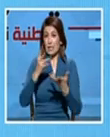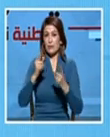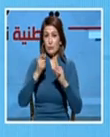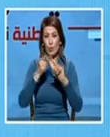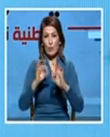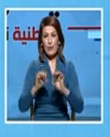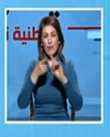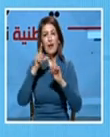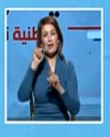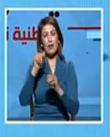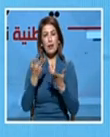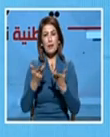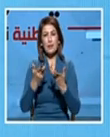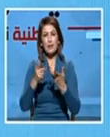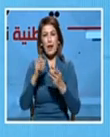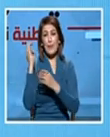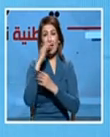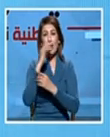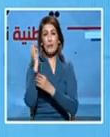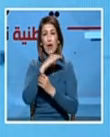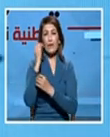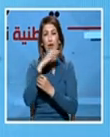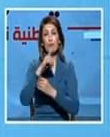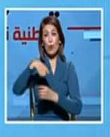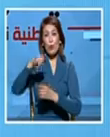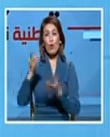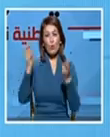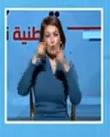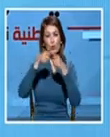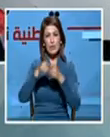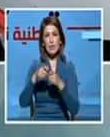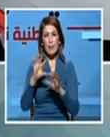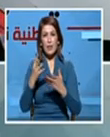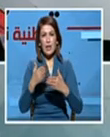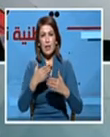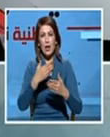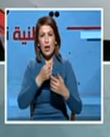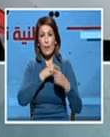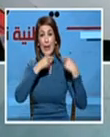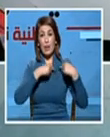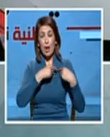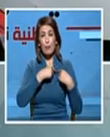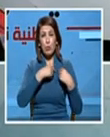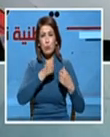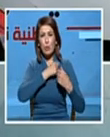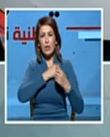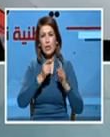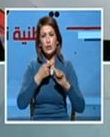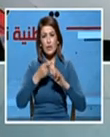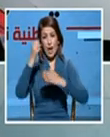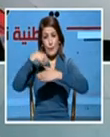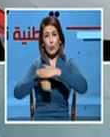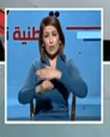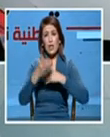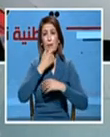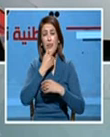كان المزمنين، فما الحاجات الاستعجاليه زاد يلزمكم تعملوها، الحالات الاستعجاليه جلطه القلب وجلطه المخ كل الاختصاصات، فما حالات الولاده يعني اللي يجيك